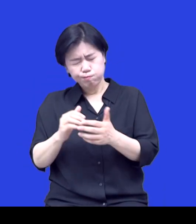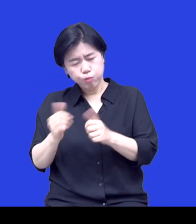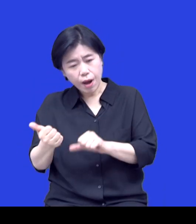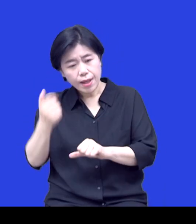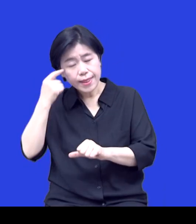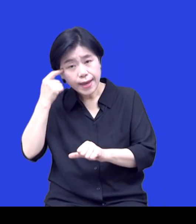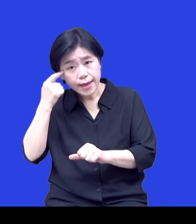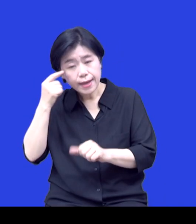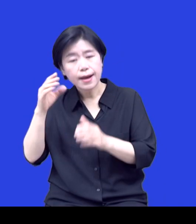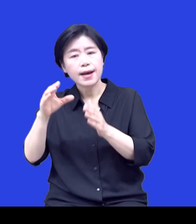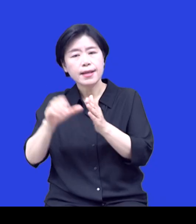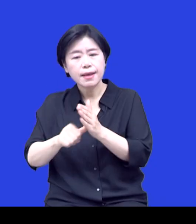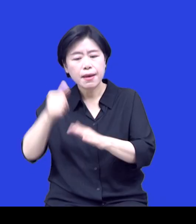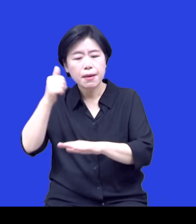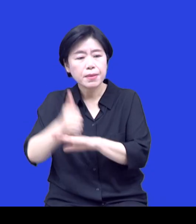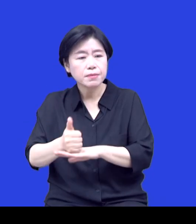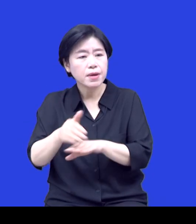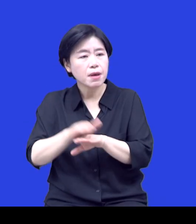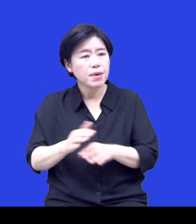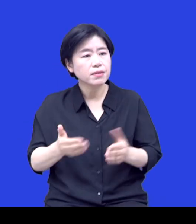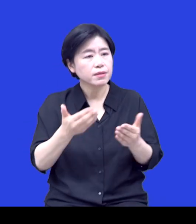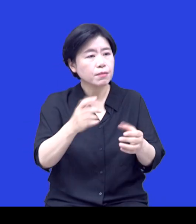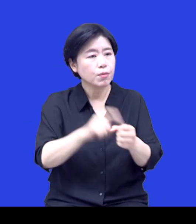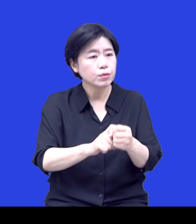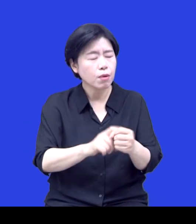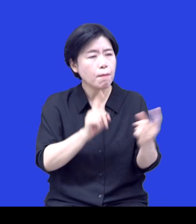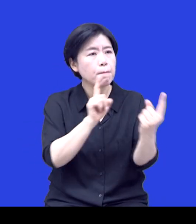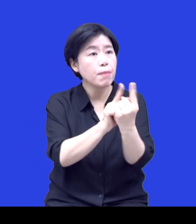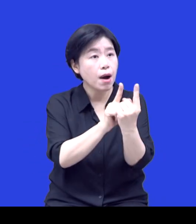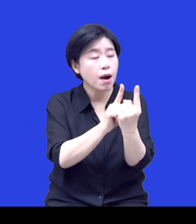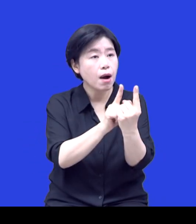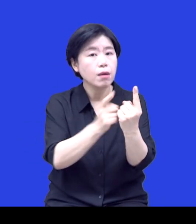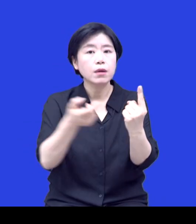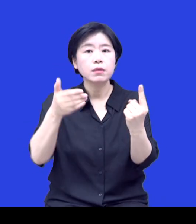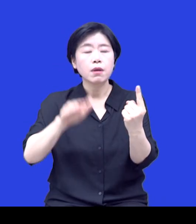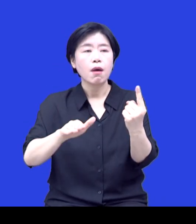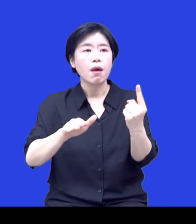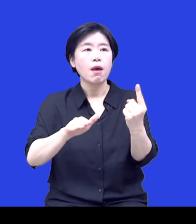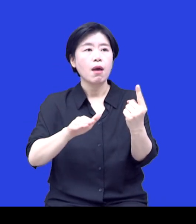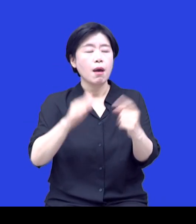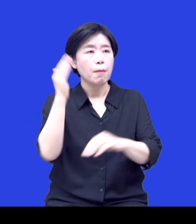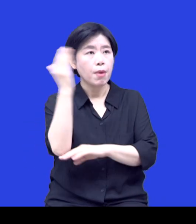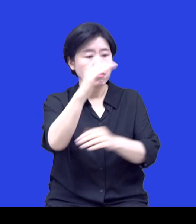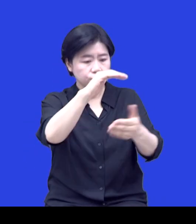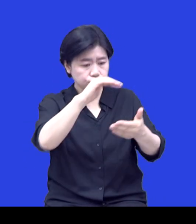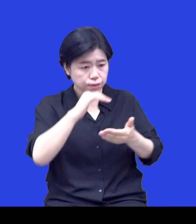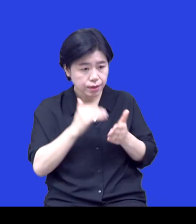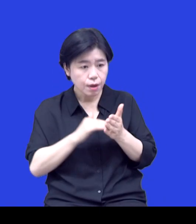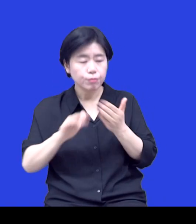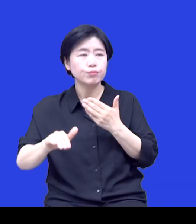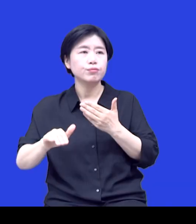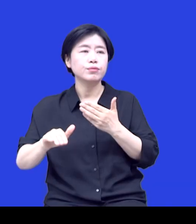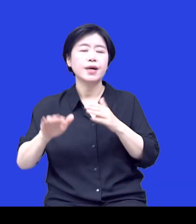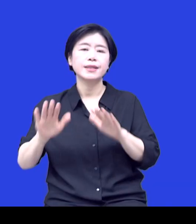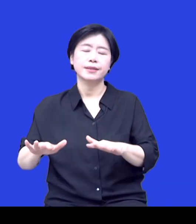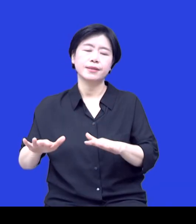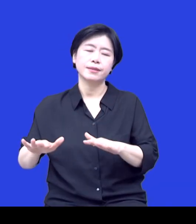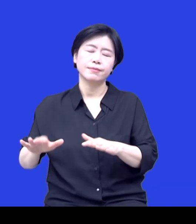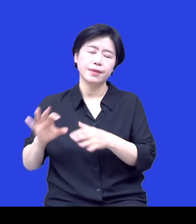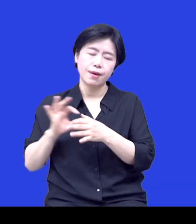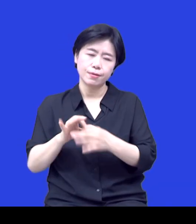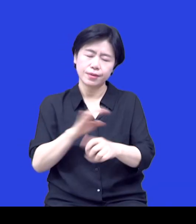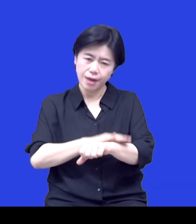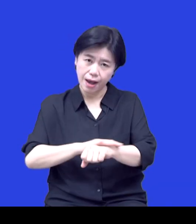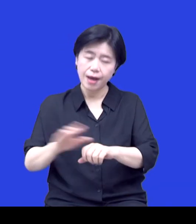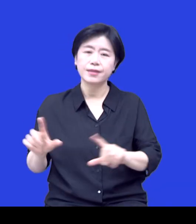듣고 살아야겠다는 생각을 하게 됐고 얼굴이 지금 너무 환해요. 예. 그거를 자꾸 울면서